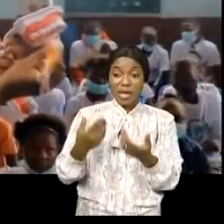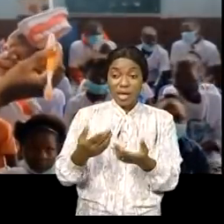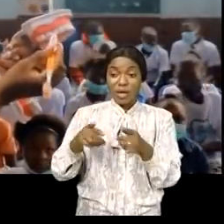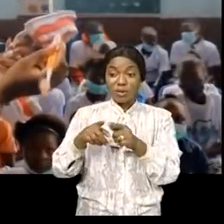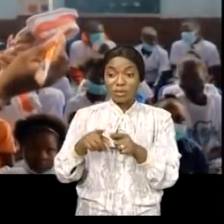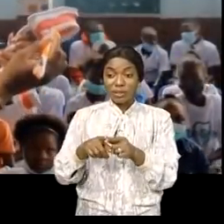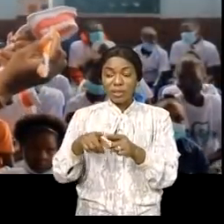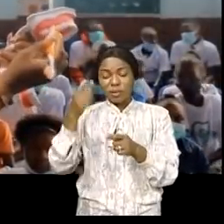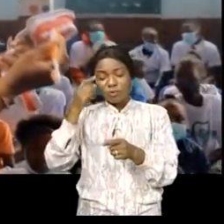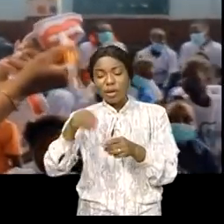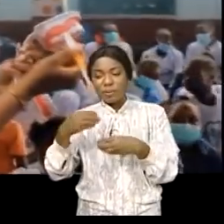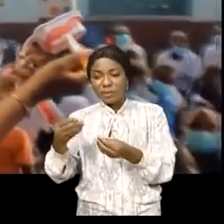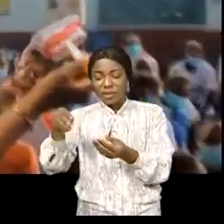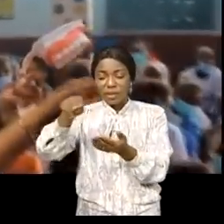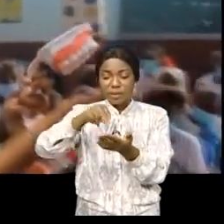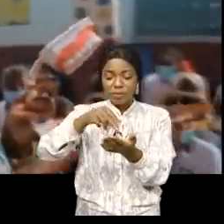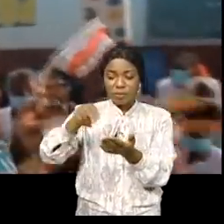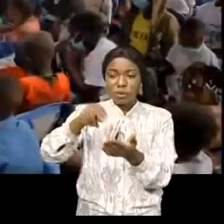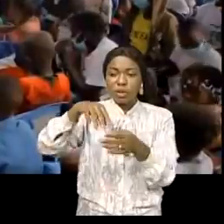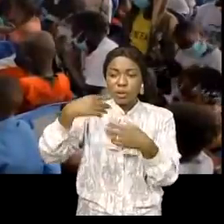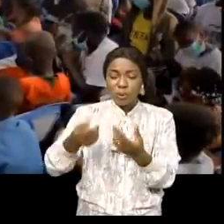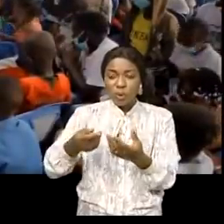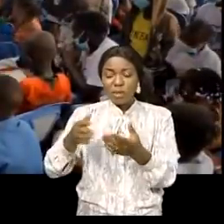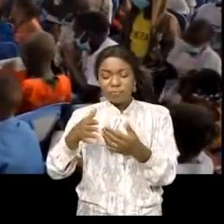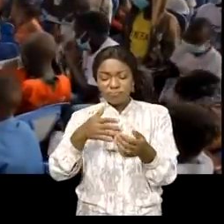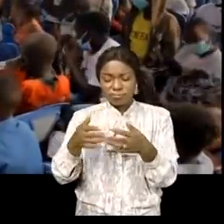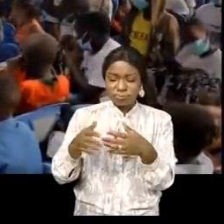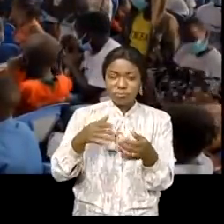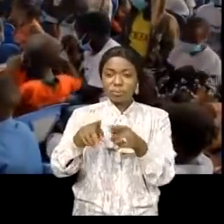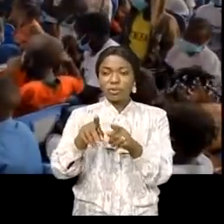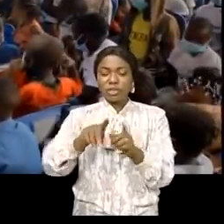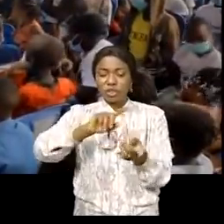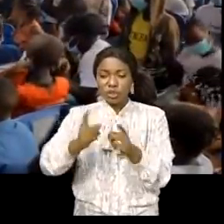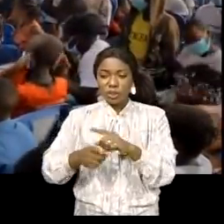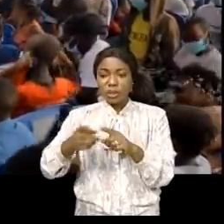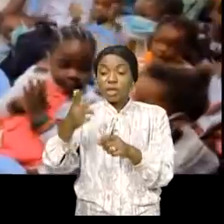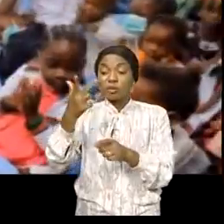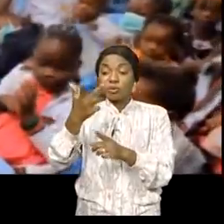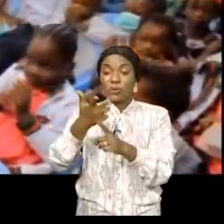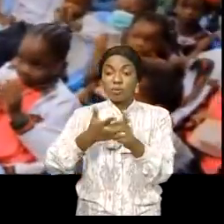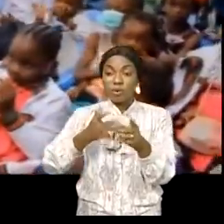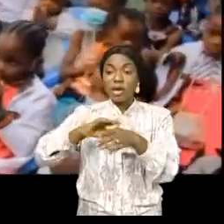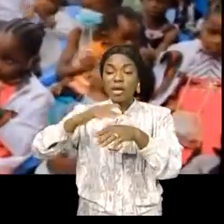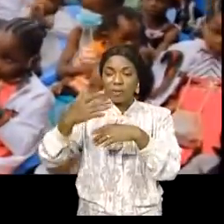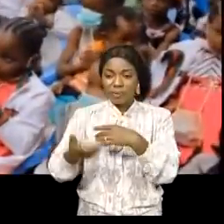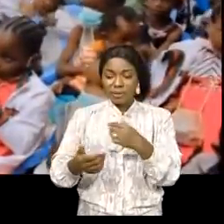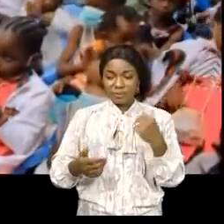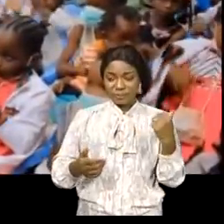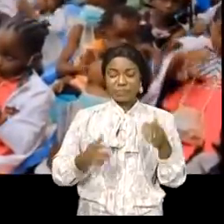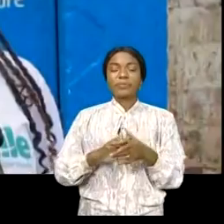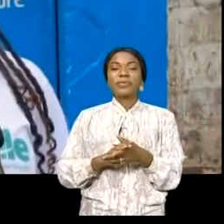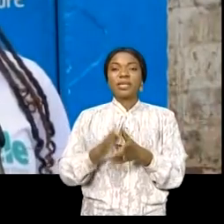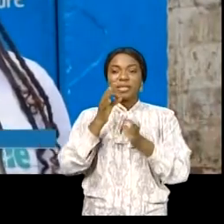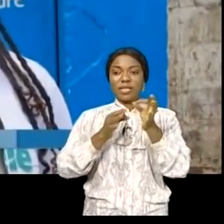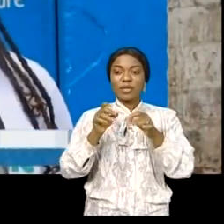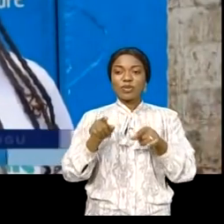dentifrice au fluor avec la brosse à dents à poils souples qui doit être changée 3 mois après. Oui, aujourd'hui, je suis venue passer